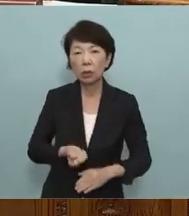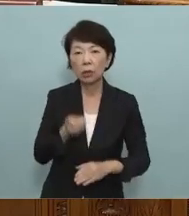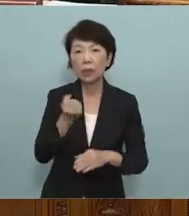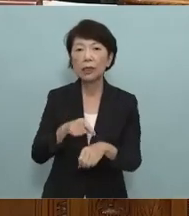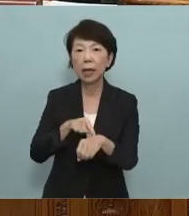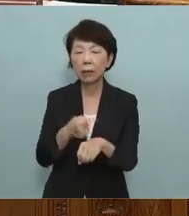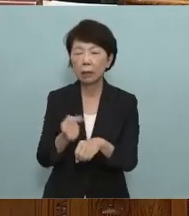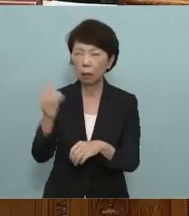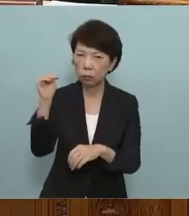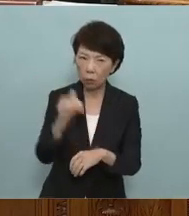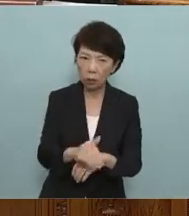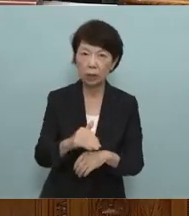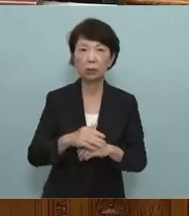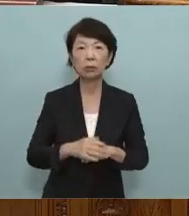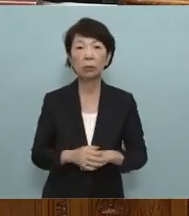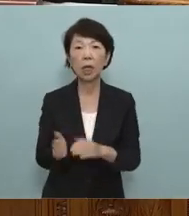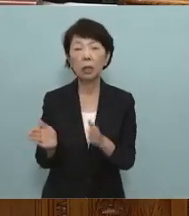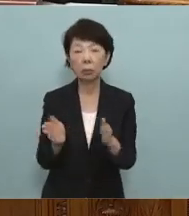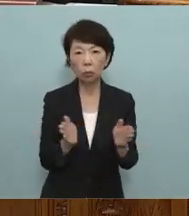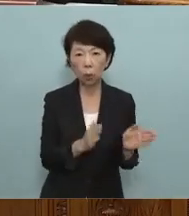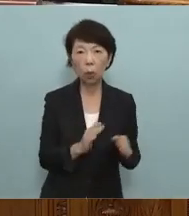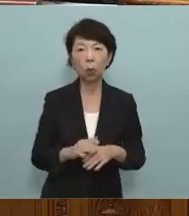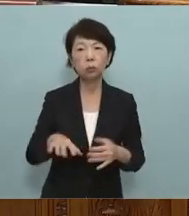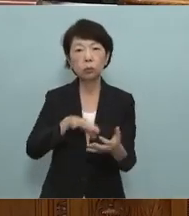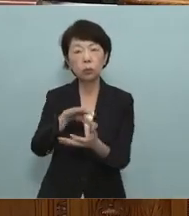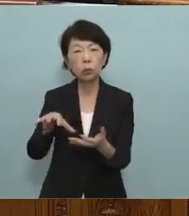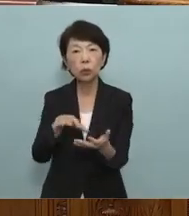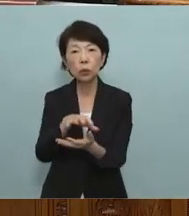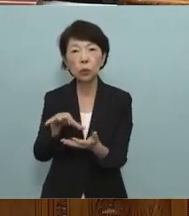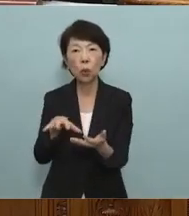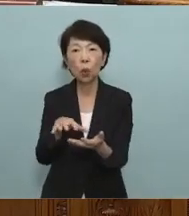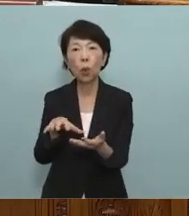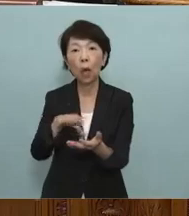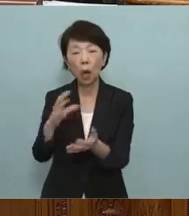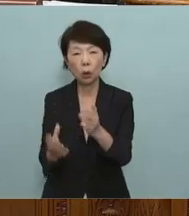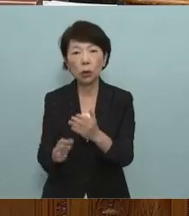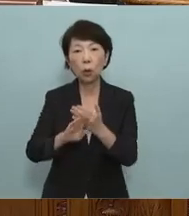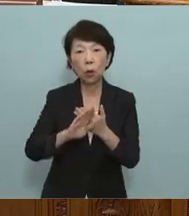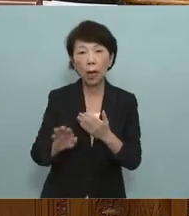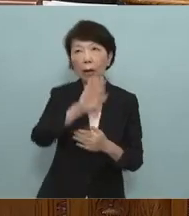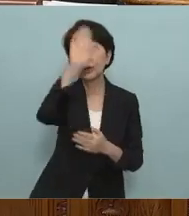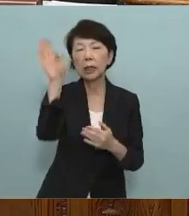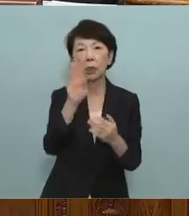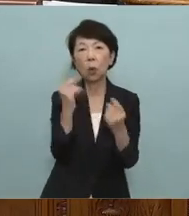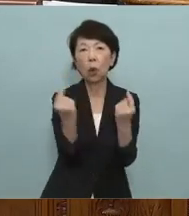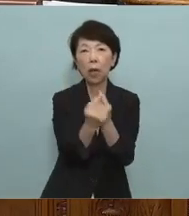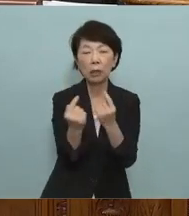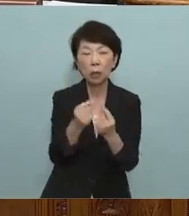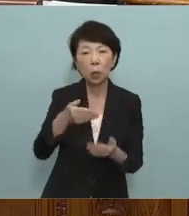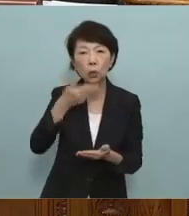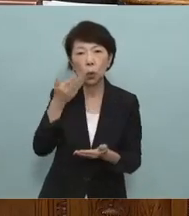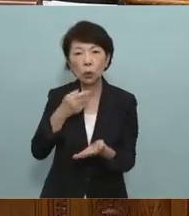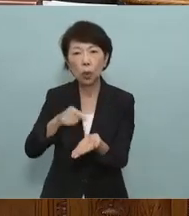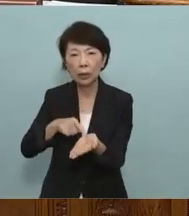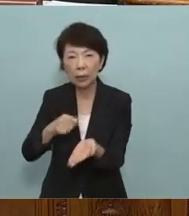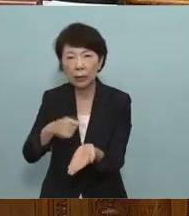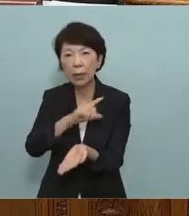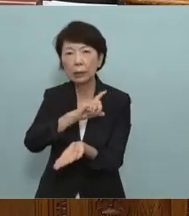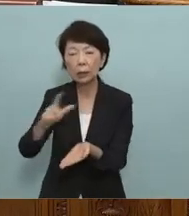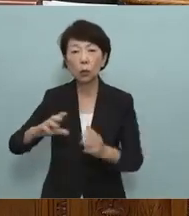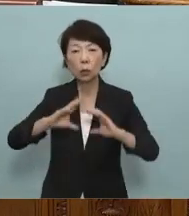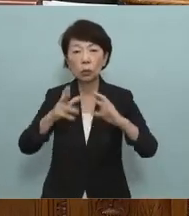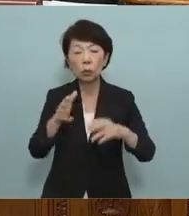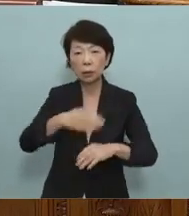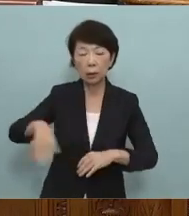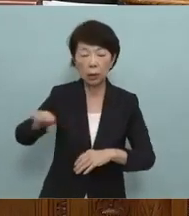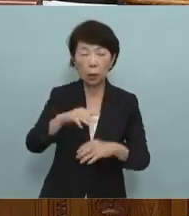陥っています。一方、紛争の他にも、気候変動や食糧危機といったグローバルな